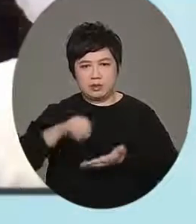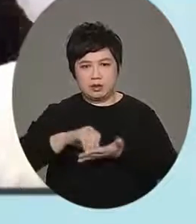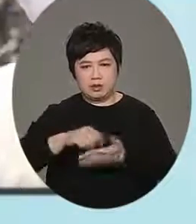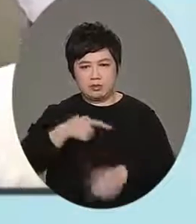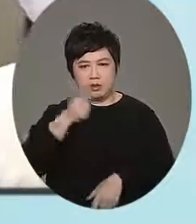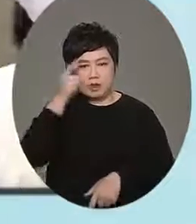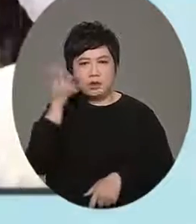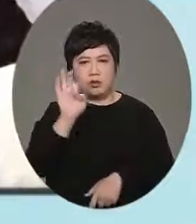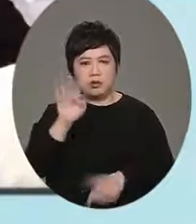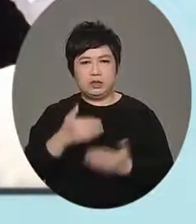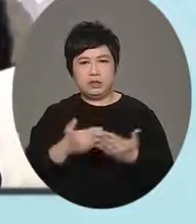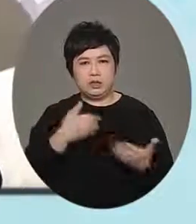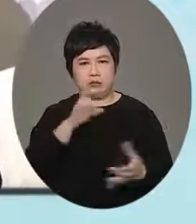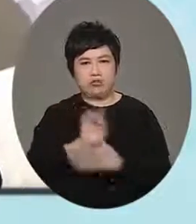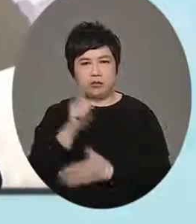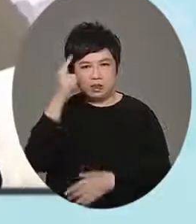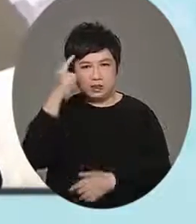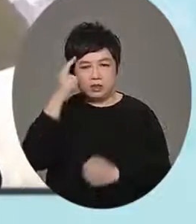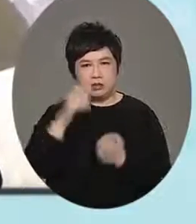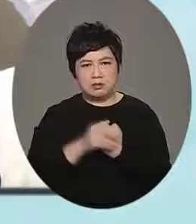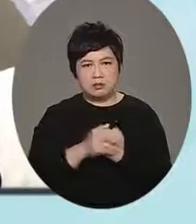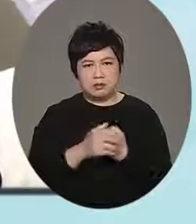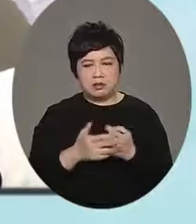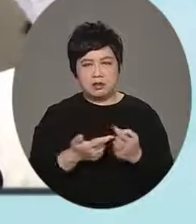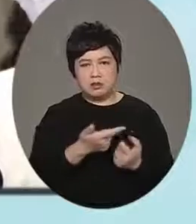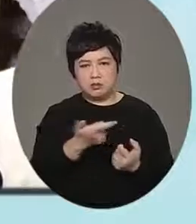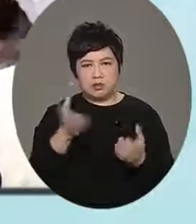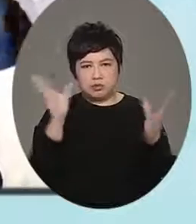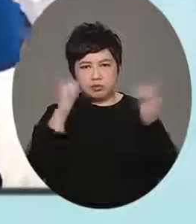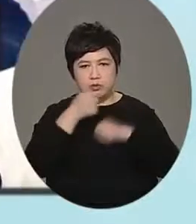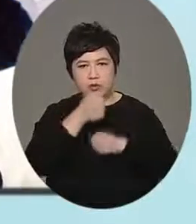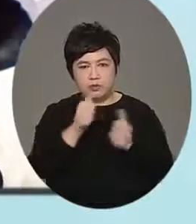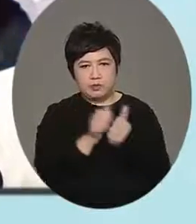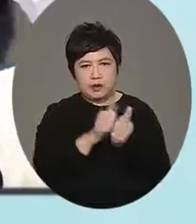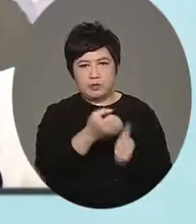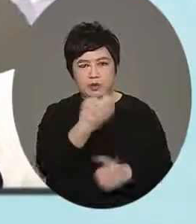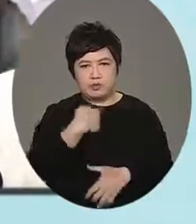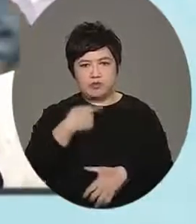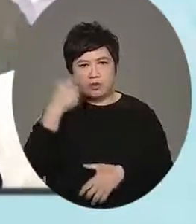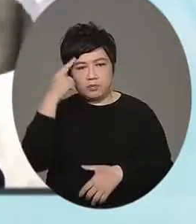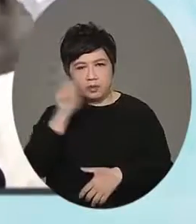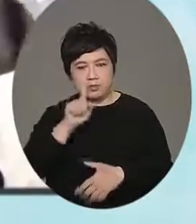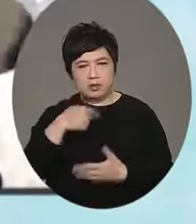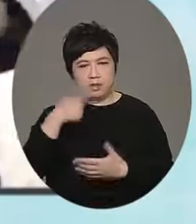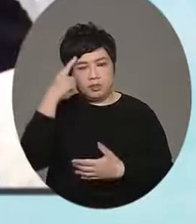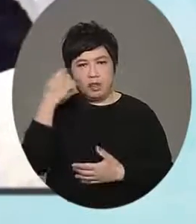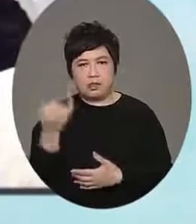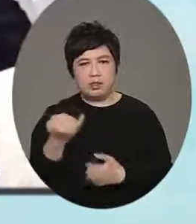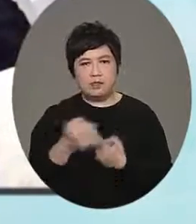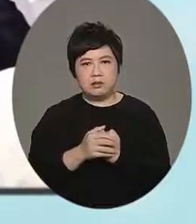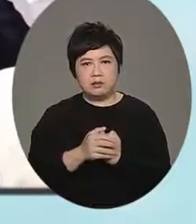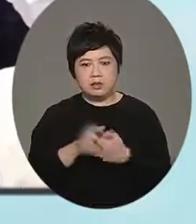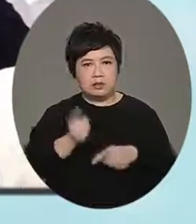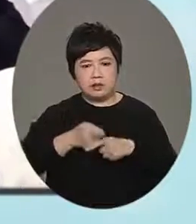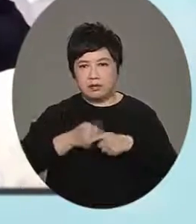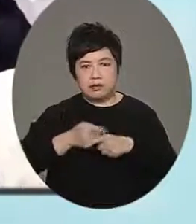都不出奇，我都是預料之內的了。很多傳媒朋友前幾天都問我樂不樂觀，我就說不樂觀。事實上